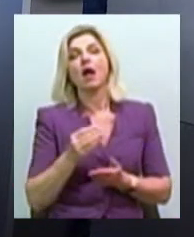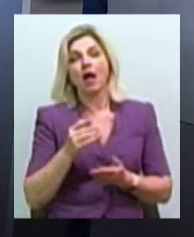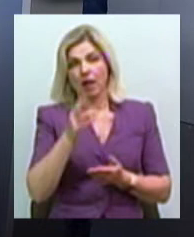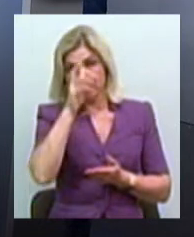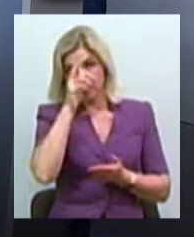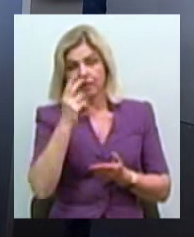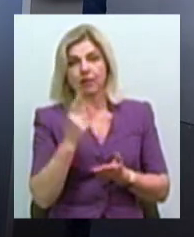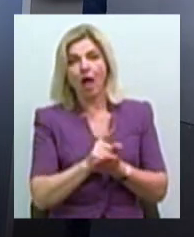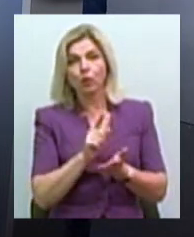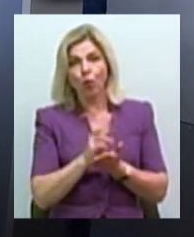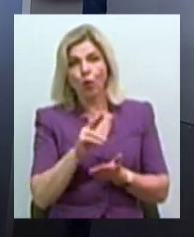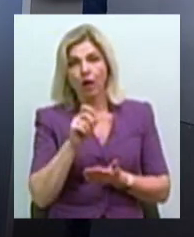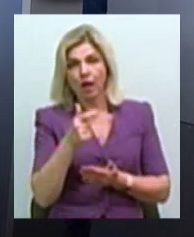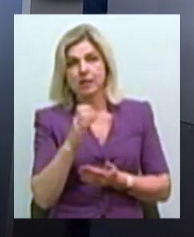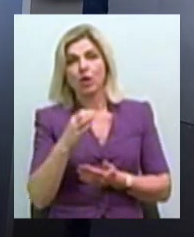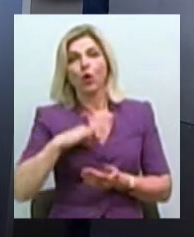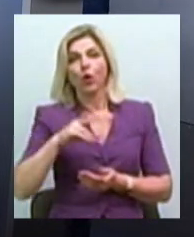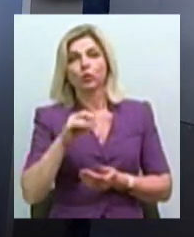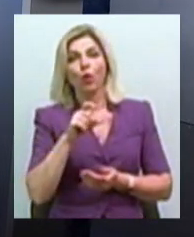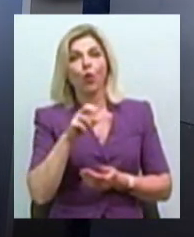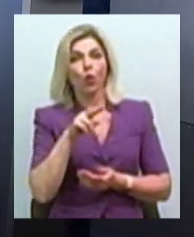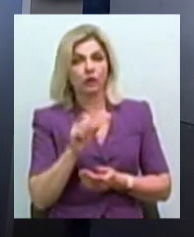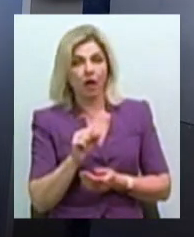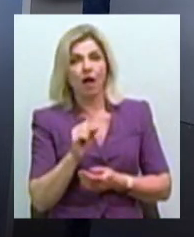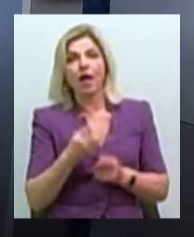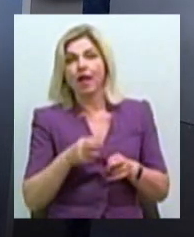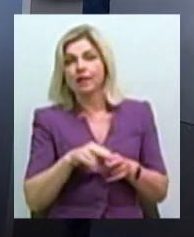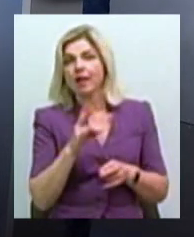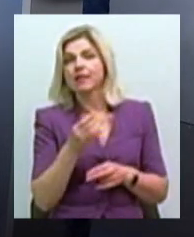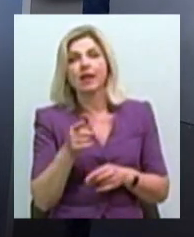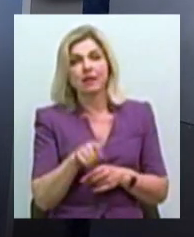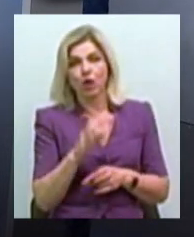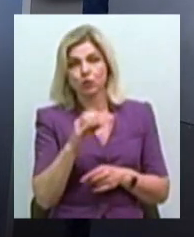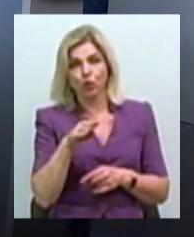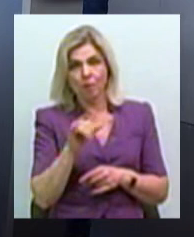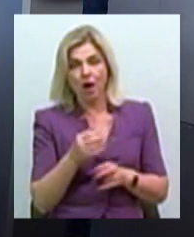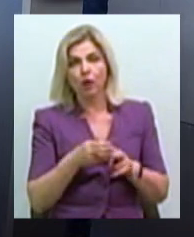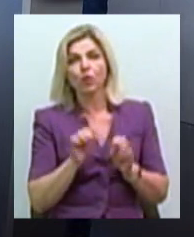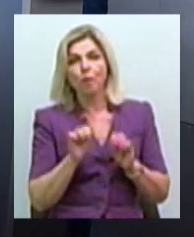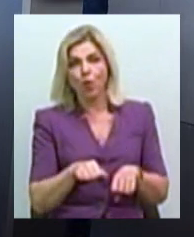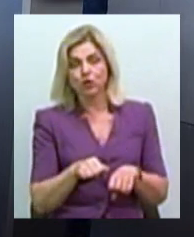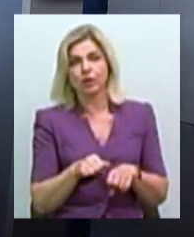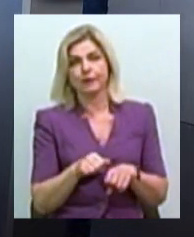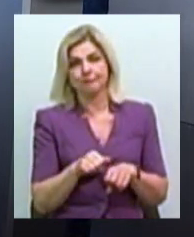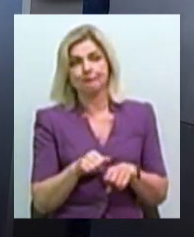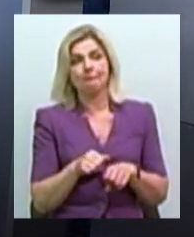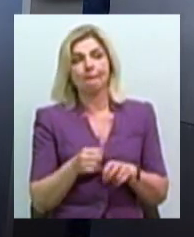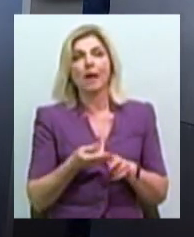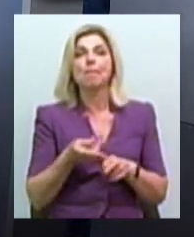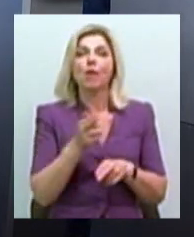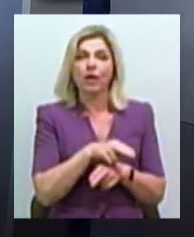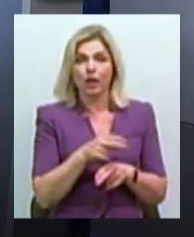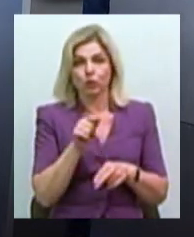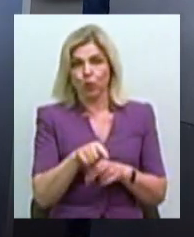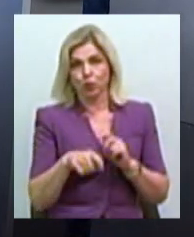ну, налога с доходов. Но это не та сумма совершенно, которая может покрыть тот убыток, который вы приносите городу путем того,